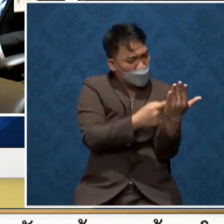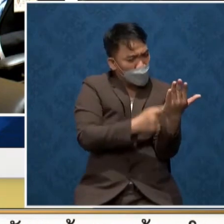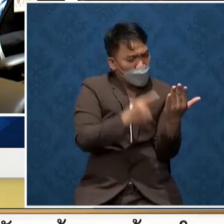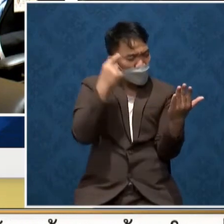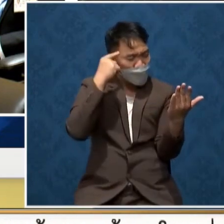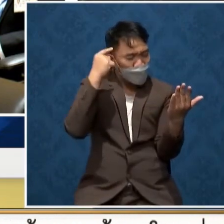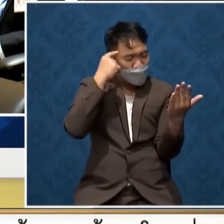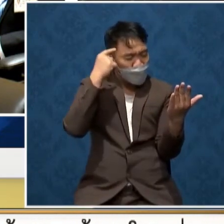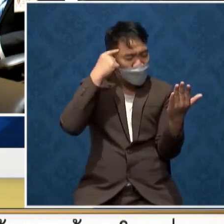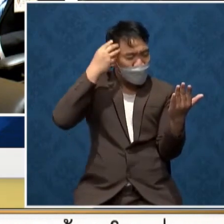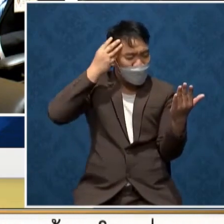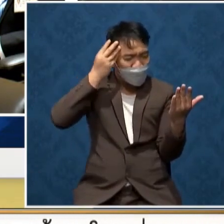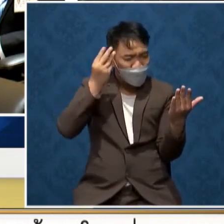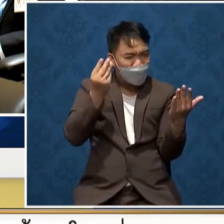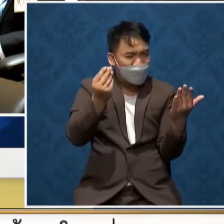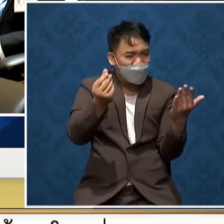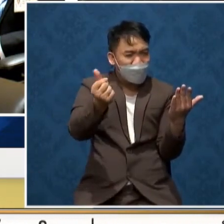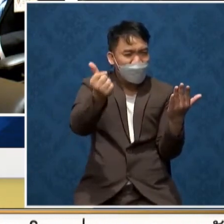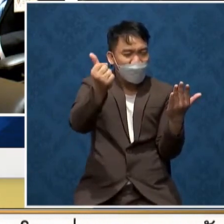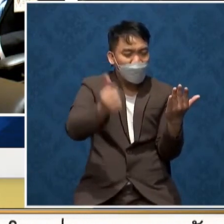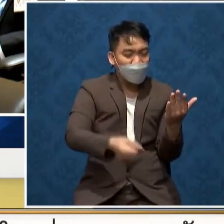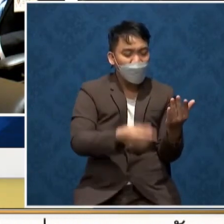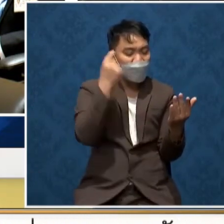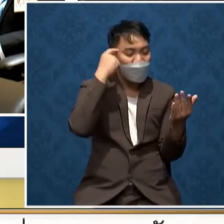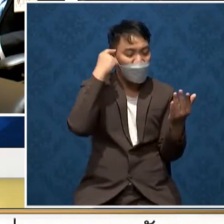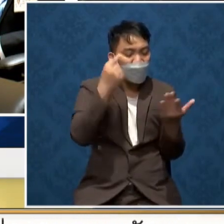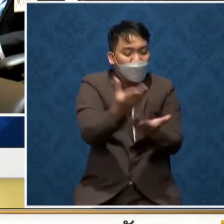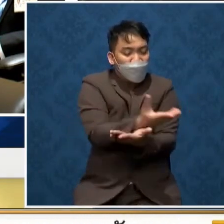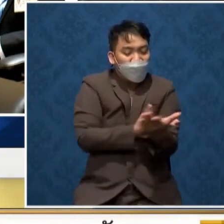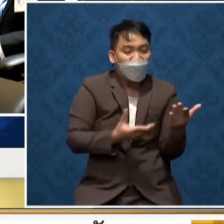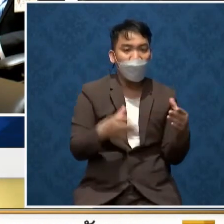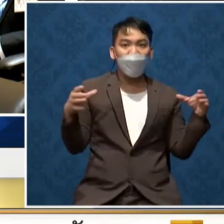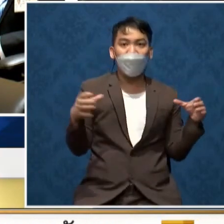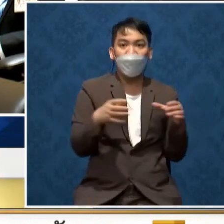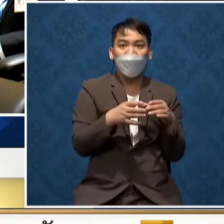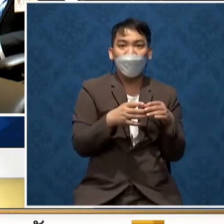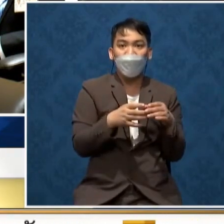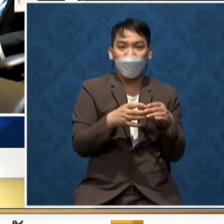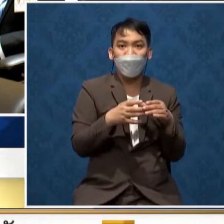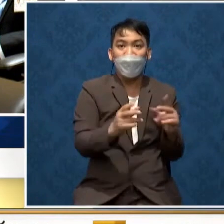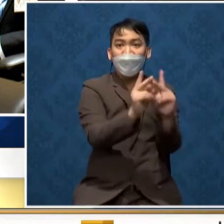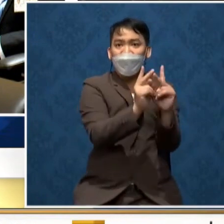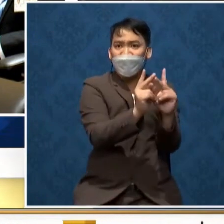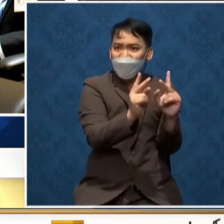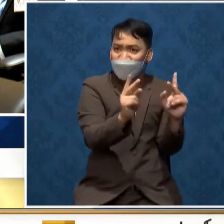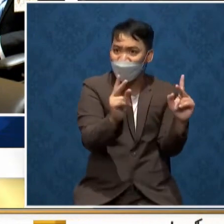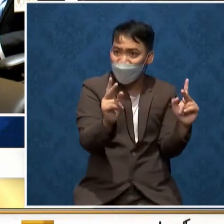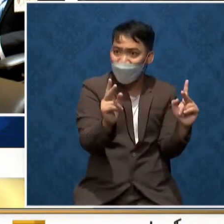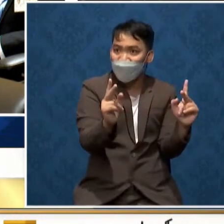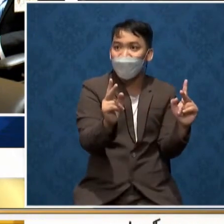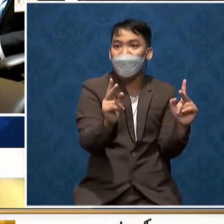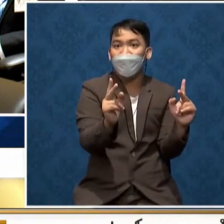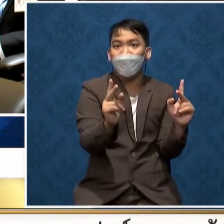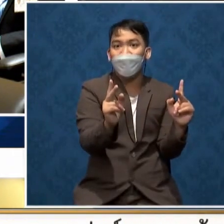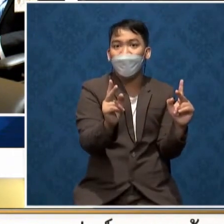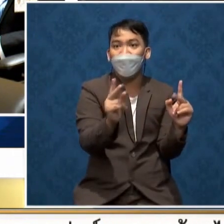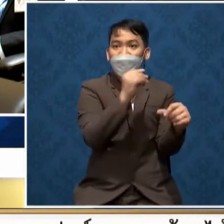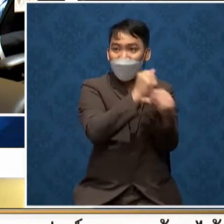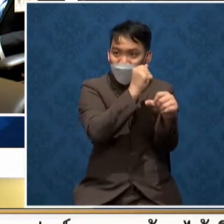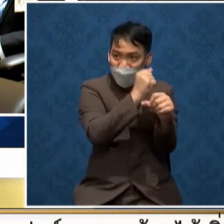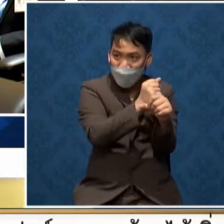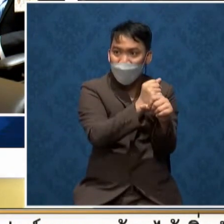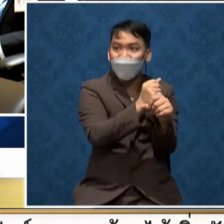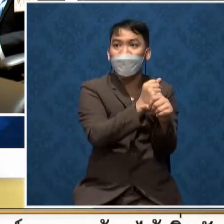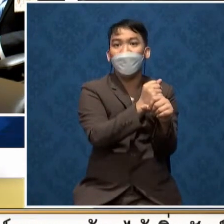ผู้ที่พิจารณานั้นนะครับก็คือกรรมาธิการงบประมาณก็คือพวกเรานั่นเองนะครับดังนั้นเนี่ยนะ